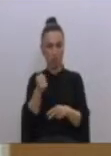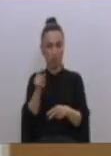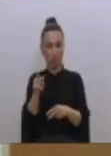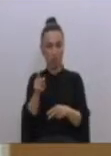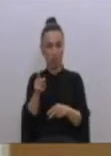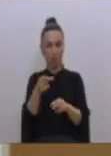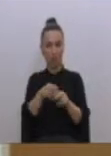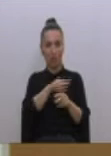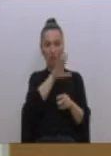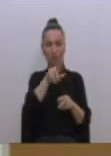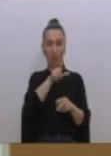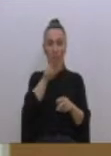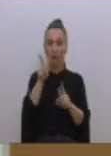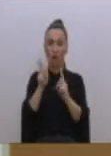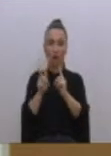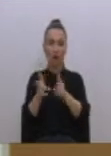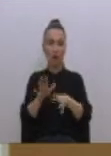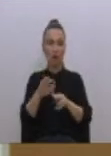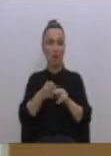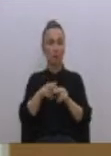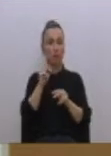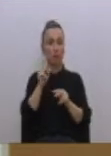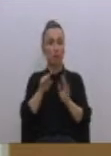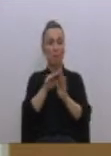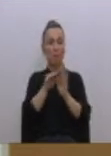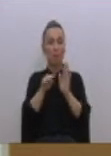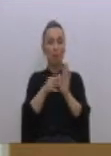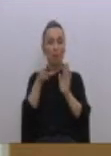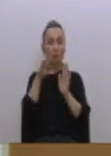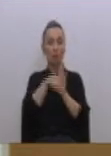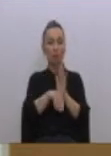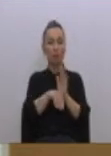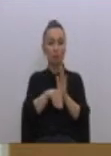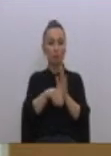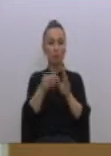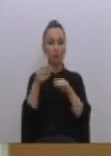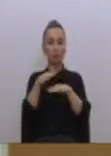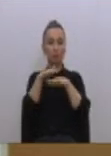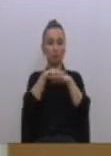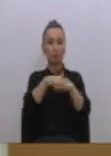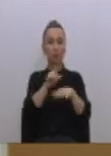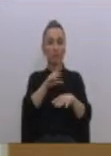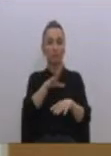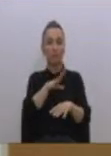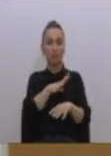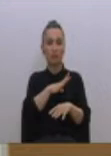რომელსაც ისინი არ ეთანხმებოდნენ იმიტომ რომ თვითონ პროგრამის ფარგლებში ჩადებულ გარკვეულ რაღაც